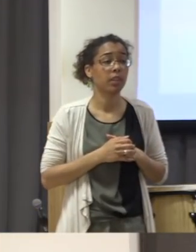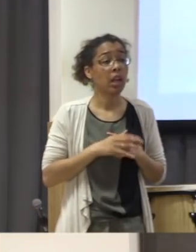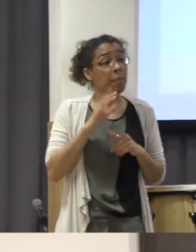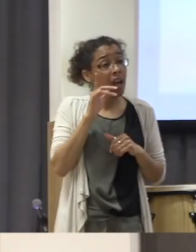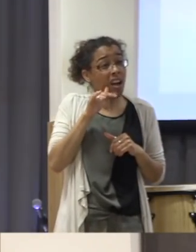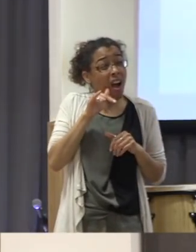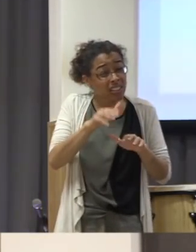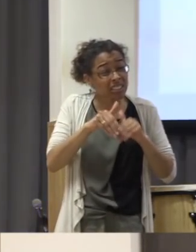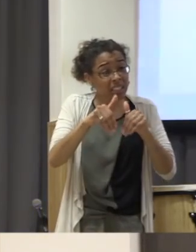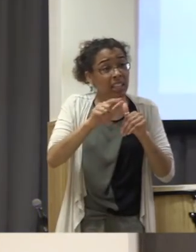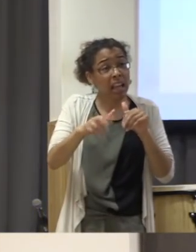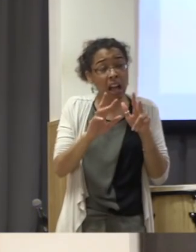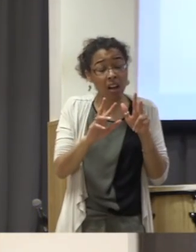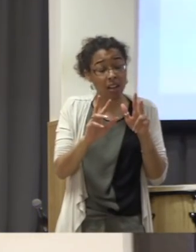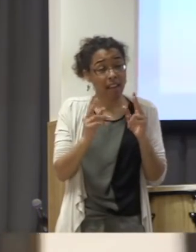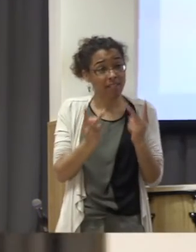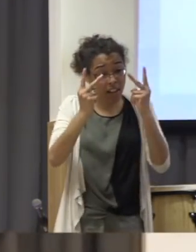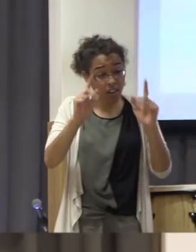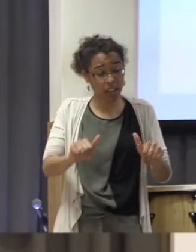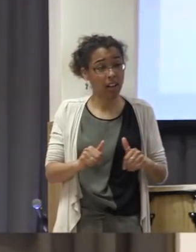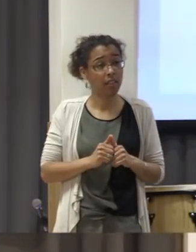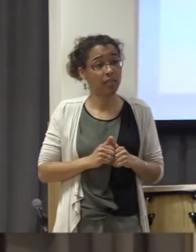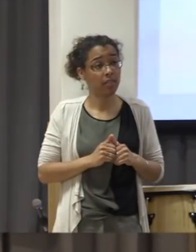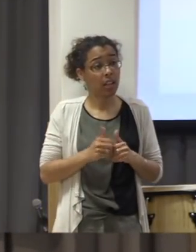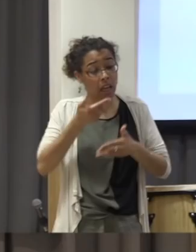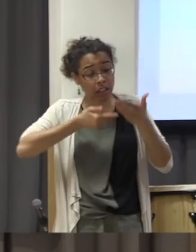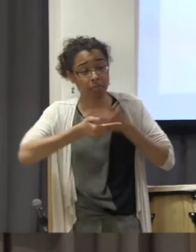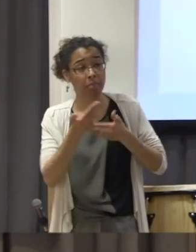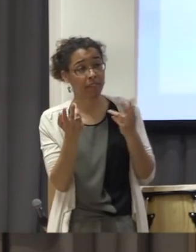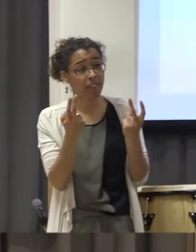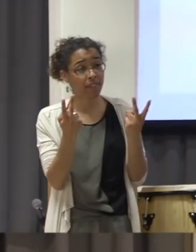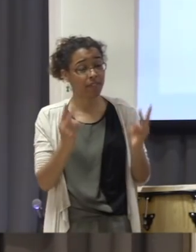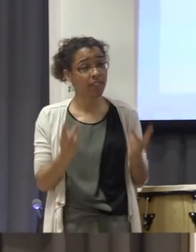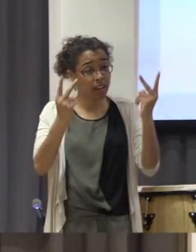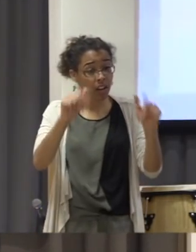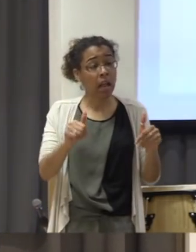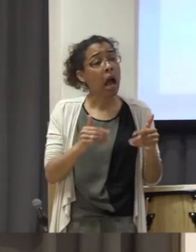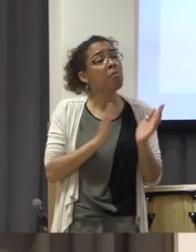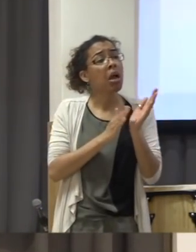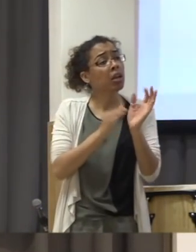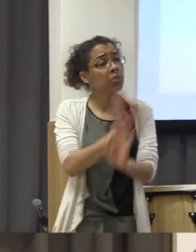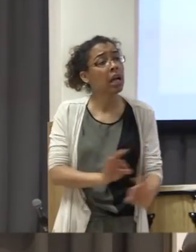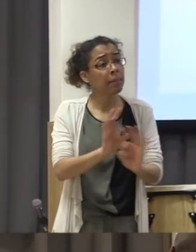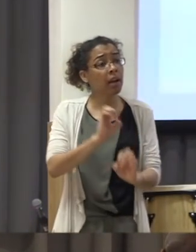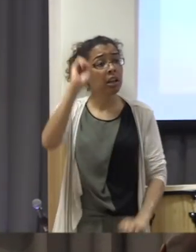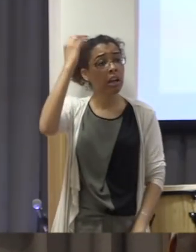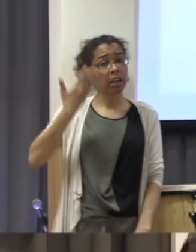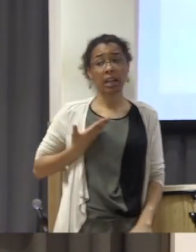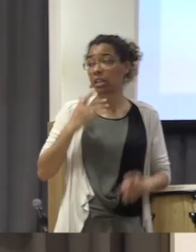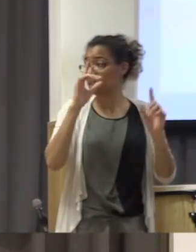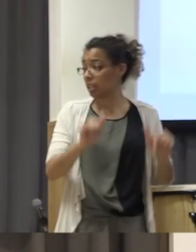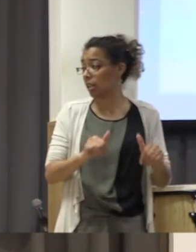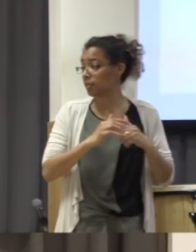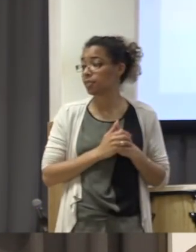prix. Il y a un prix. Il y a une faveur, il y a quelque chose. Une faveur imméritée. Il y a une grâce.